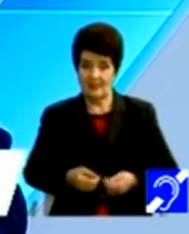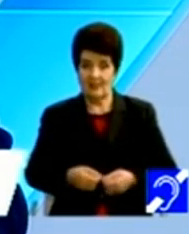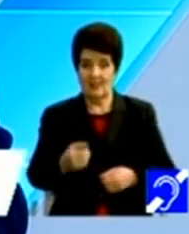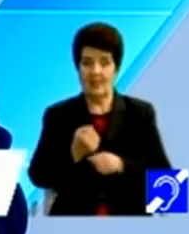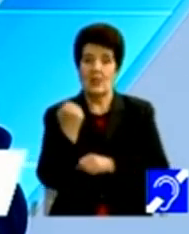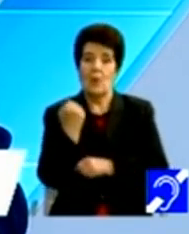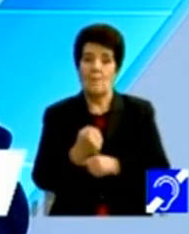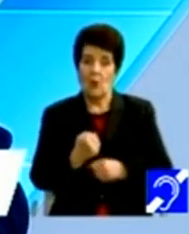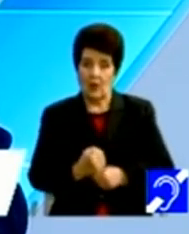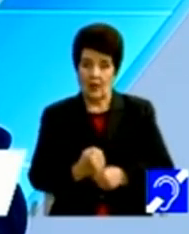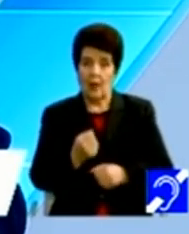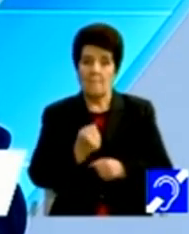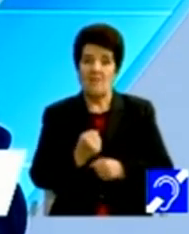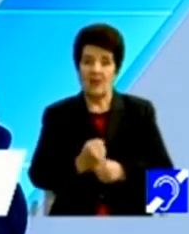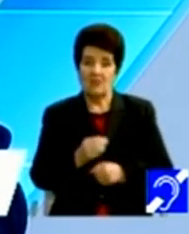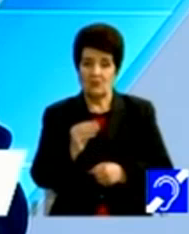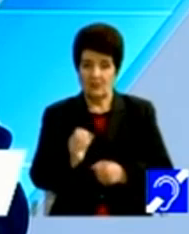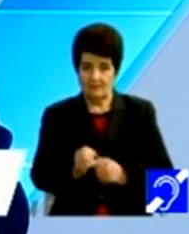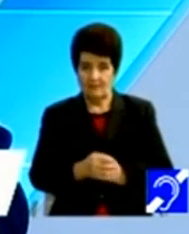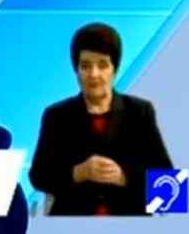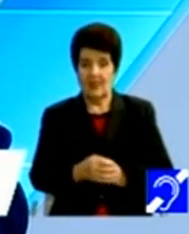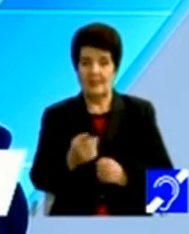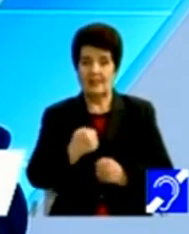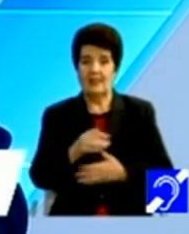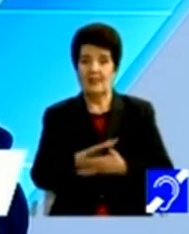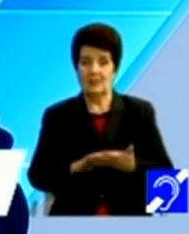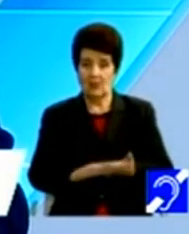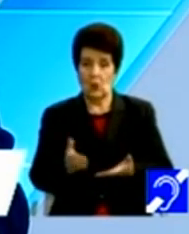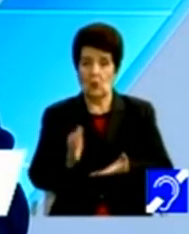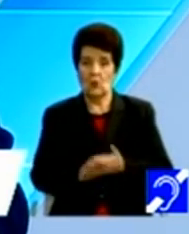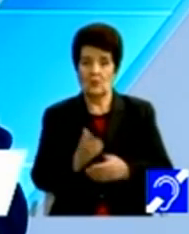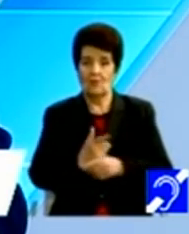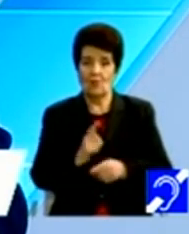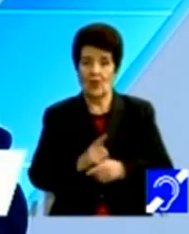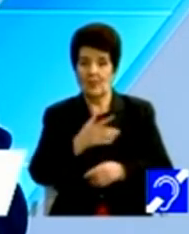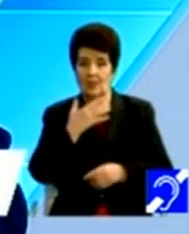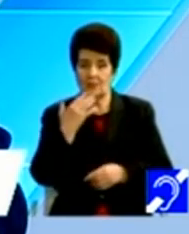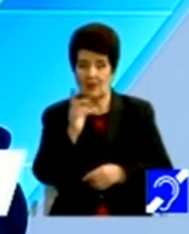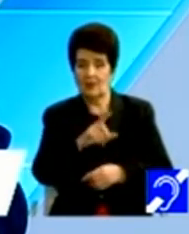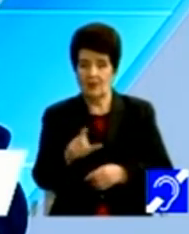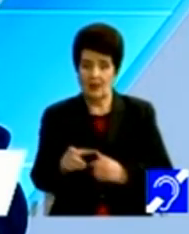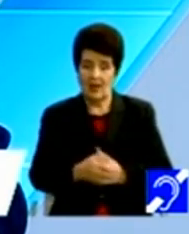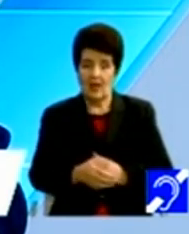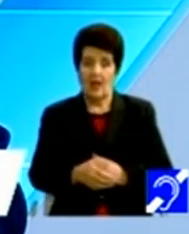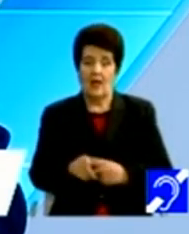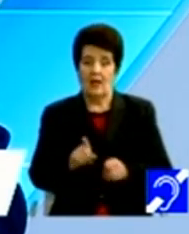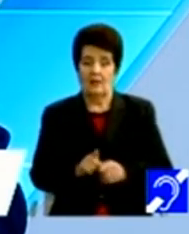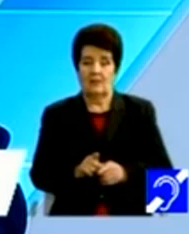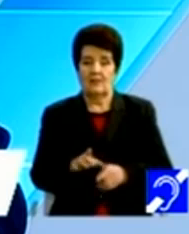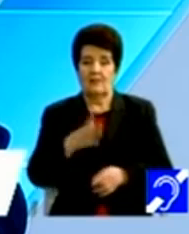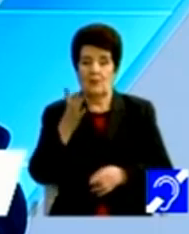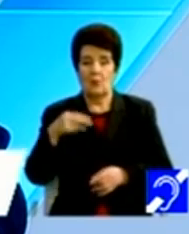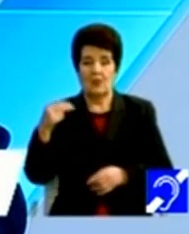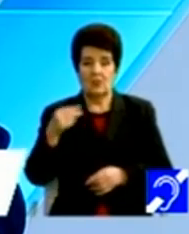muncă, mă face să conchid că cunosc foarte bine cu ce trebuie să ocupe un președinte al Republicii